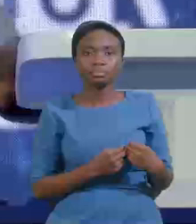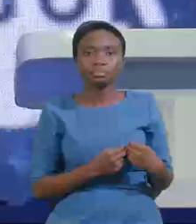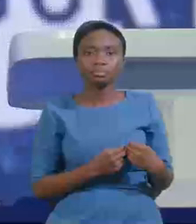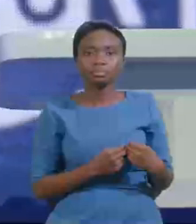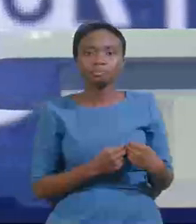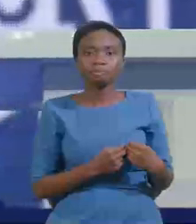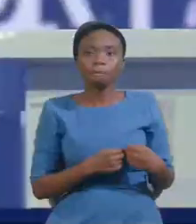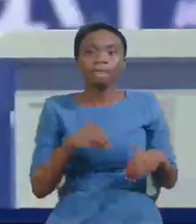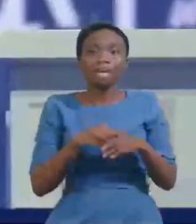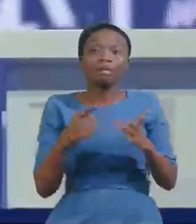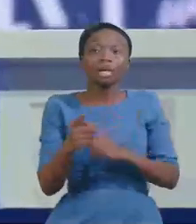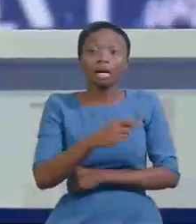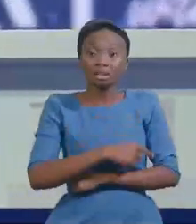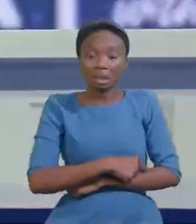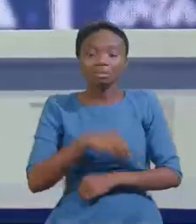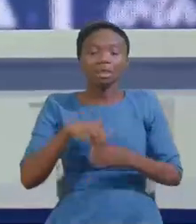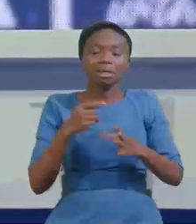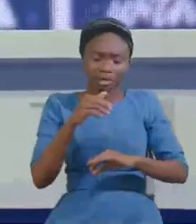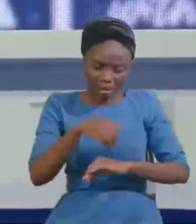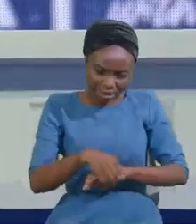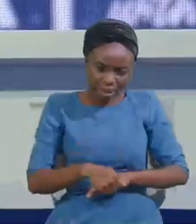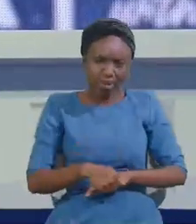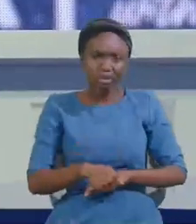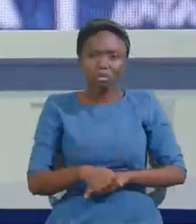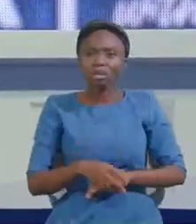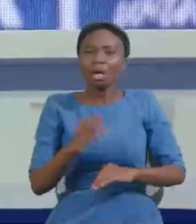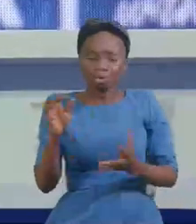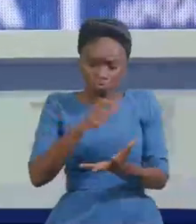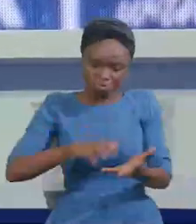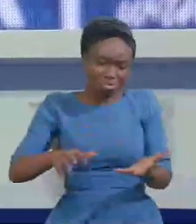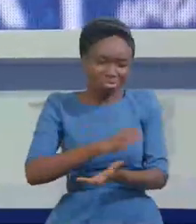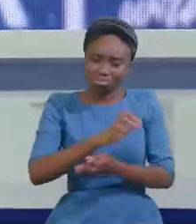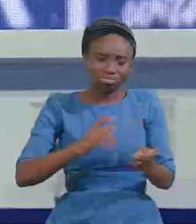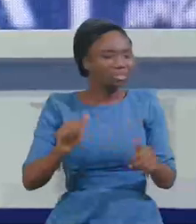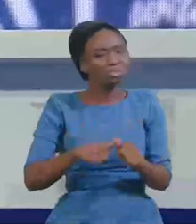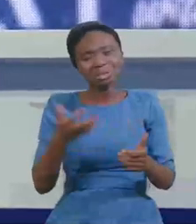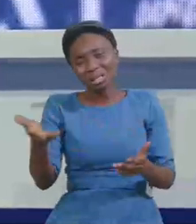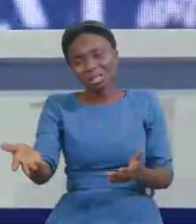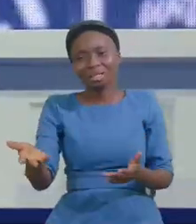Il n'y a pas d'autre moyen pour fabriquer la paix pour l'envoyer dans ton cœur.